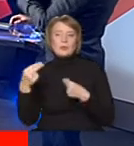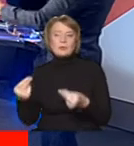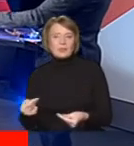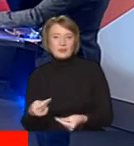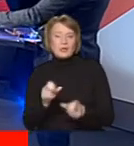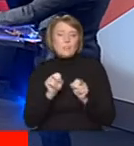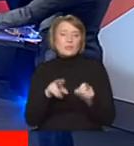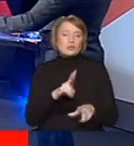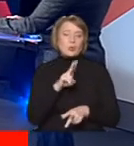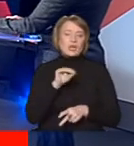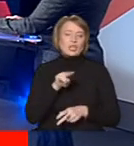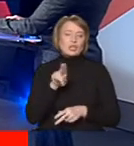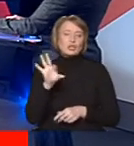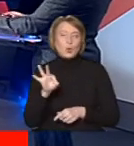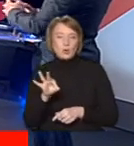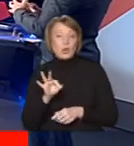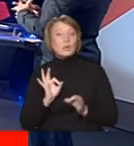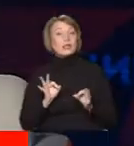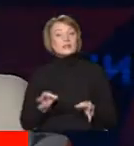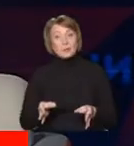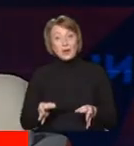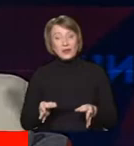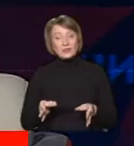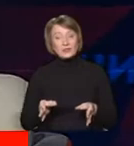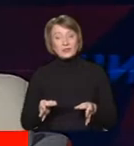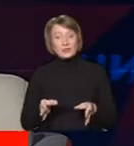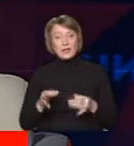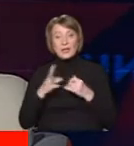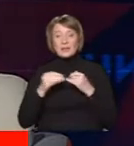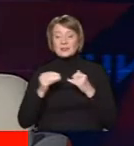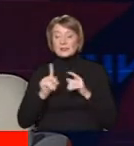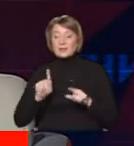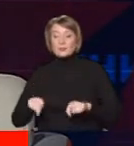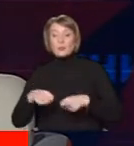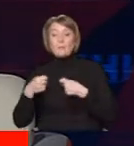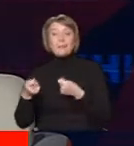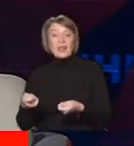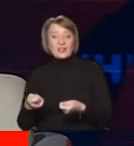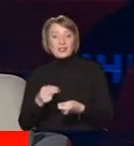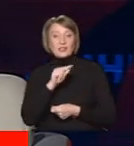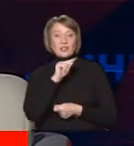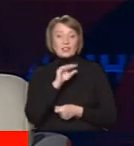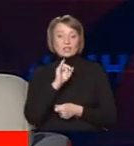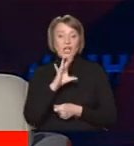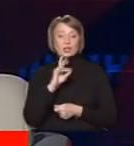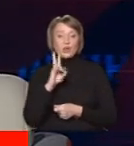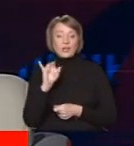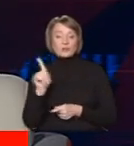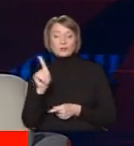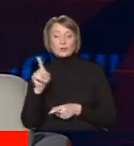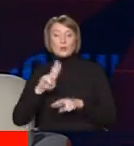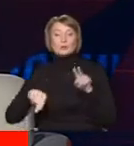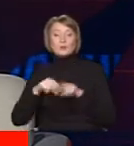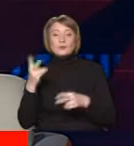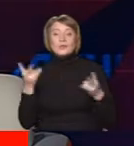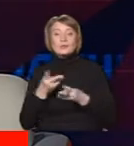чого тут Кличко, до того тут те-те-те. А насправді, навіть коли земля передана була ще в часів Черновецького, для того, щоб на цій землі щось будувати, потрібно видавати